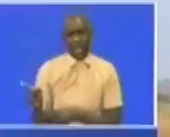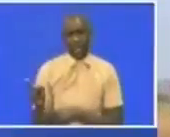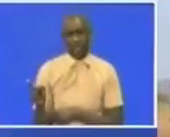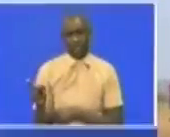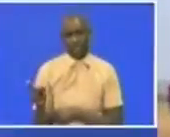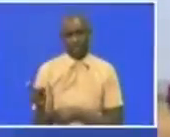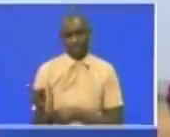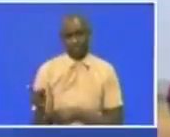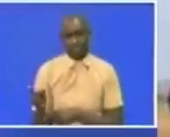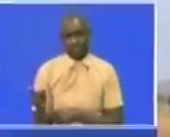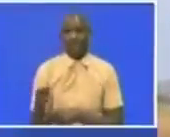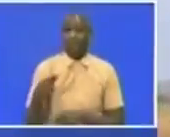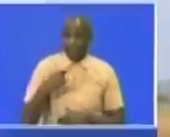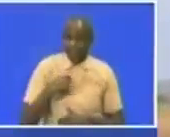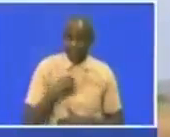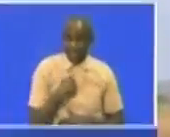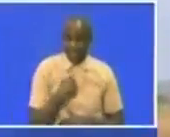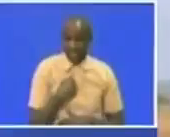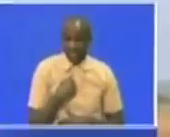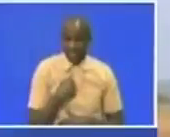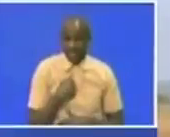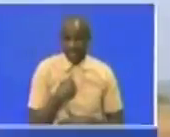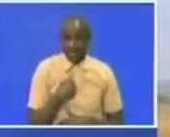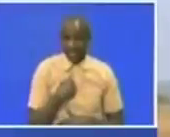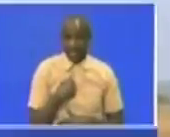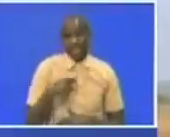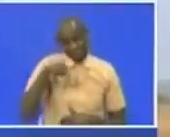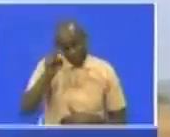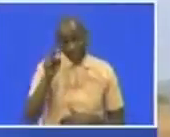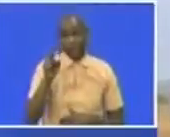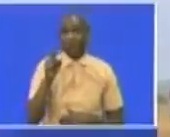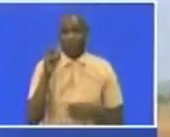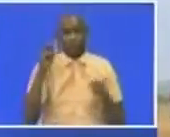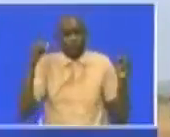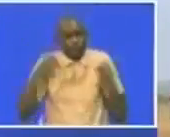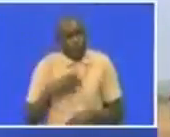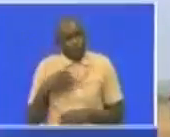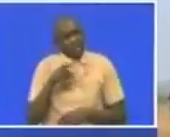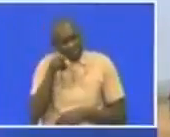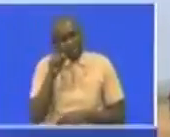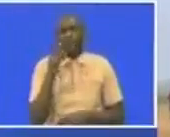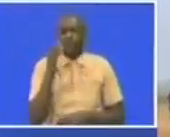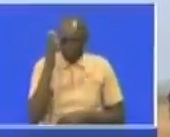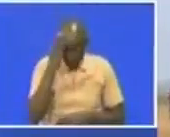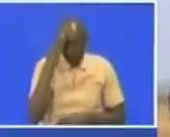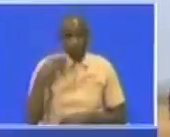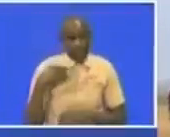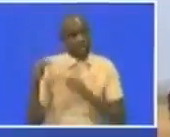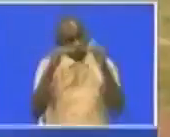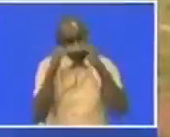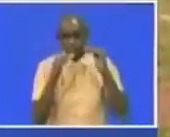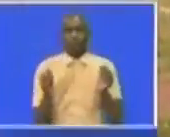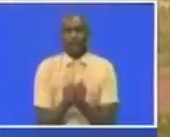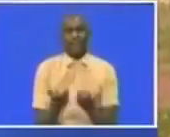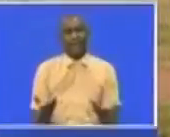tarau. Kwa sababu waezi arawana wana kama tuko pa, tunaweza pamoja.